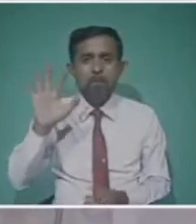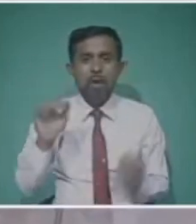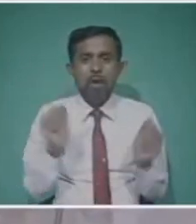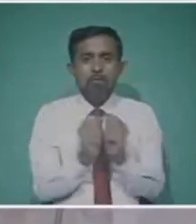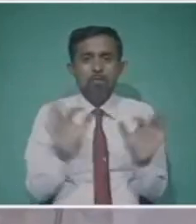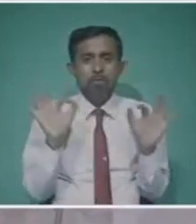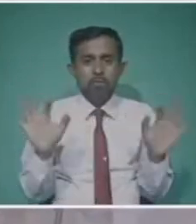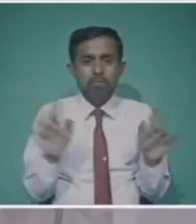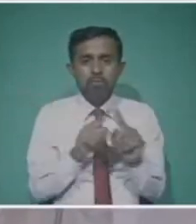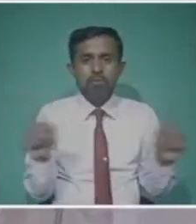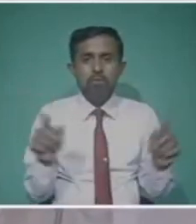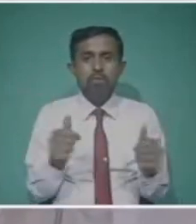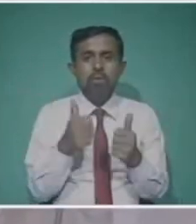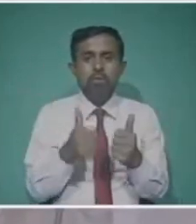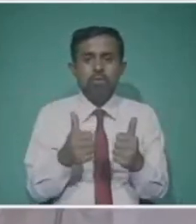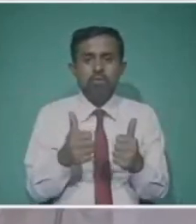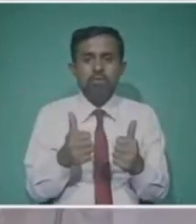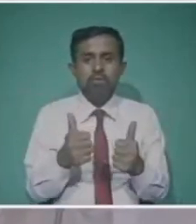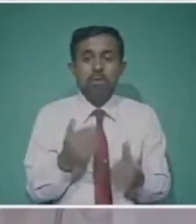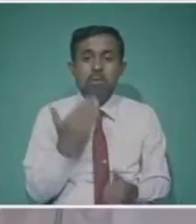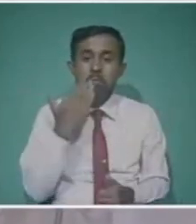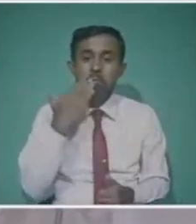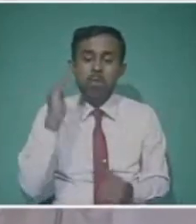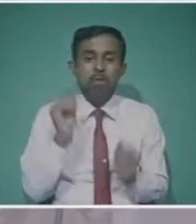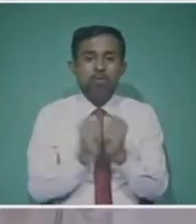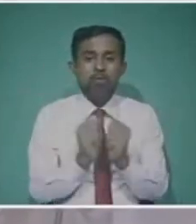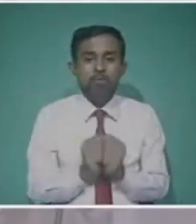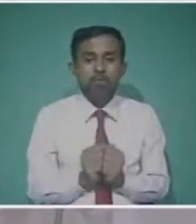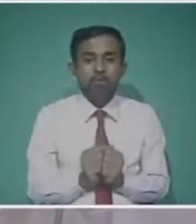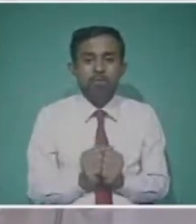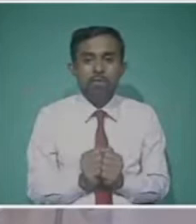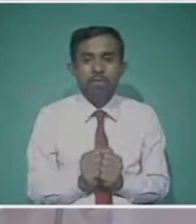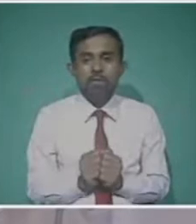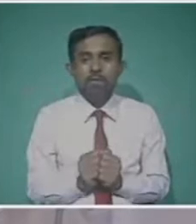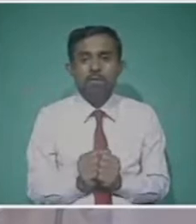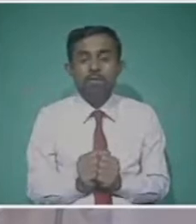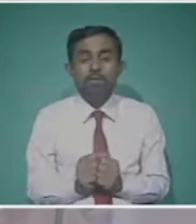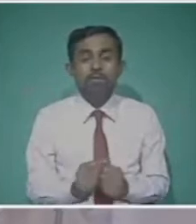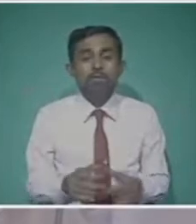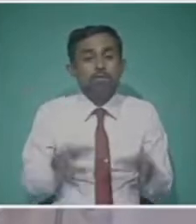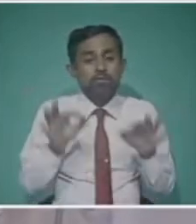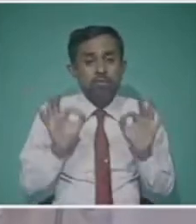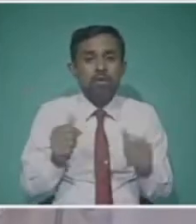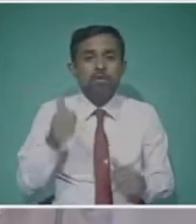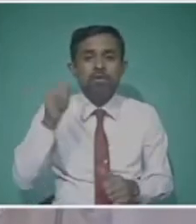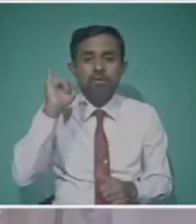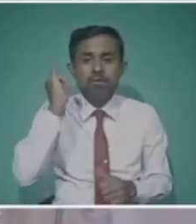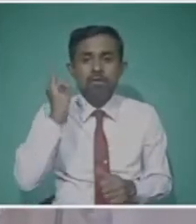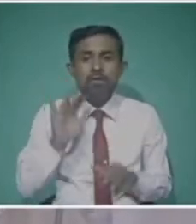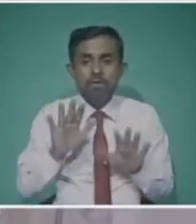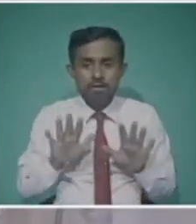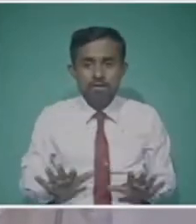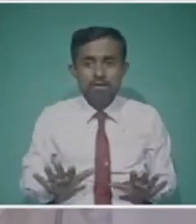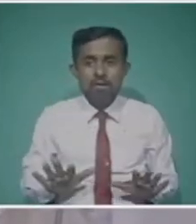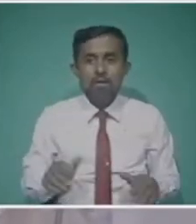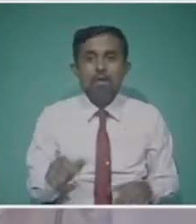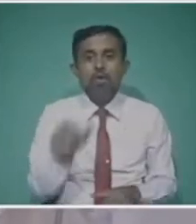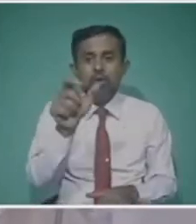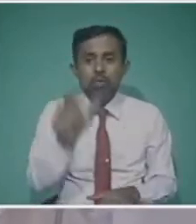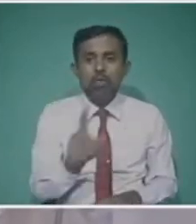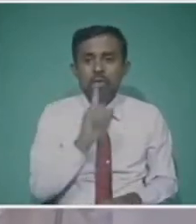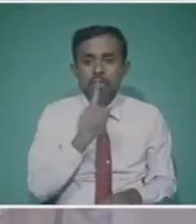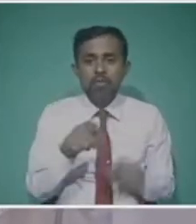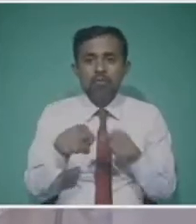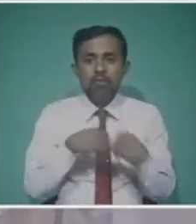නම් ඉතාමත්ම හොඳයි. දක්ෂ වැඩ කරන කාර්යක්ෂම රාජ්‍ය සේවයේ ඉතාමත්ම හොඳ නිලධාරීන් ඉන්න ගමන් ඔබතුමන්ලා කියනවා